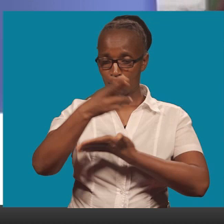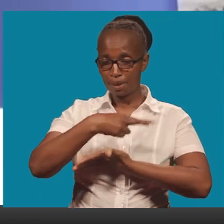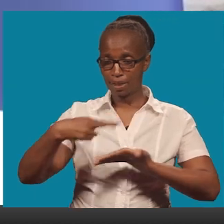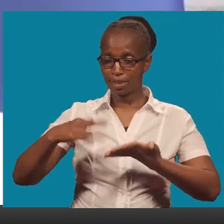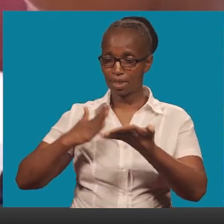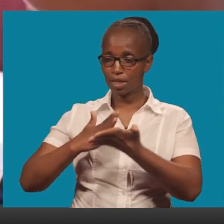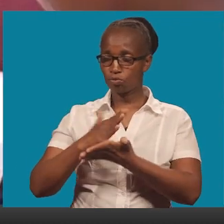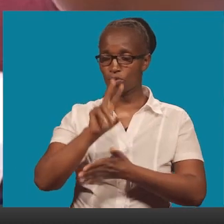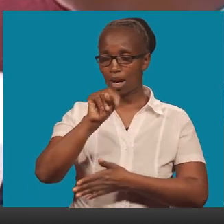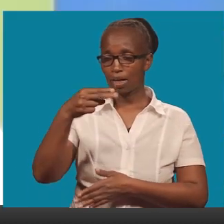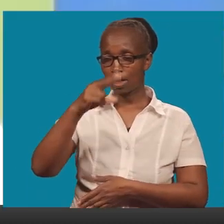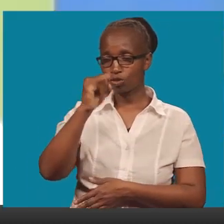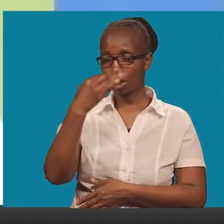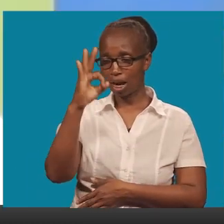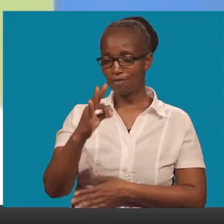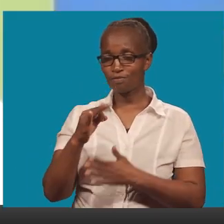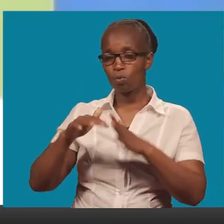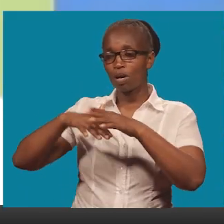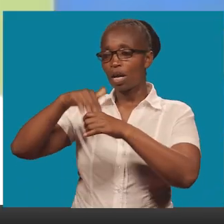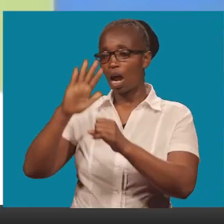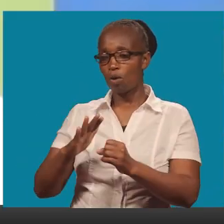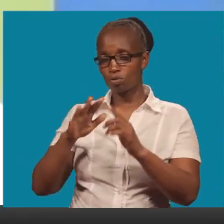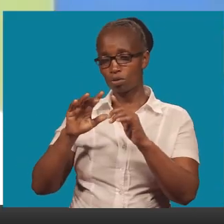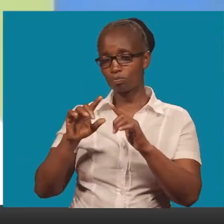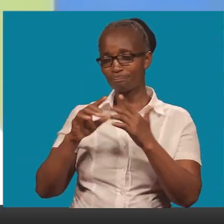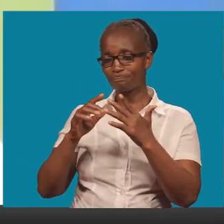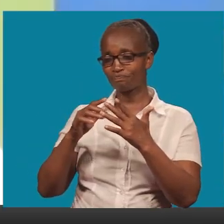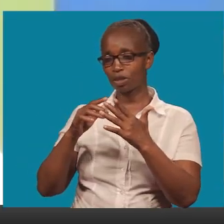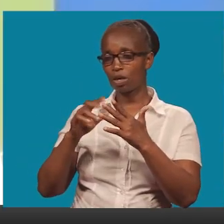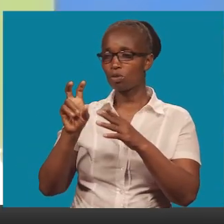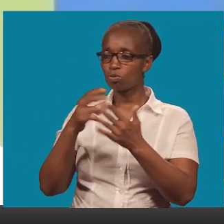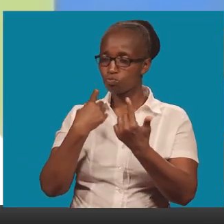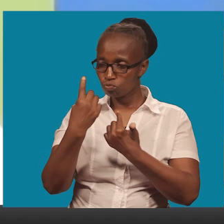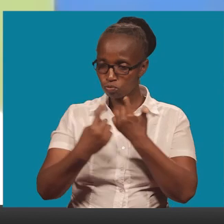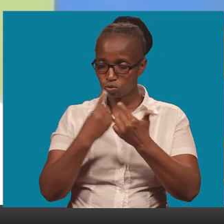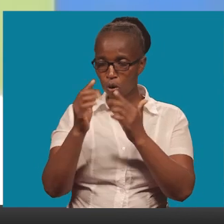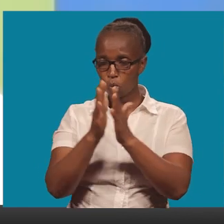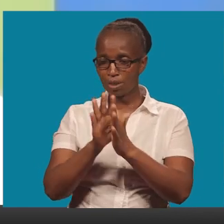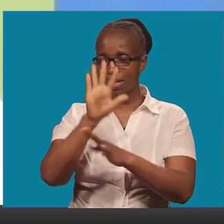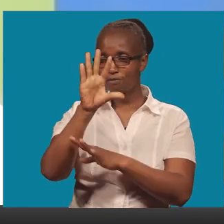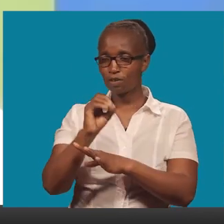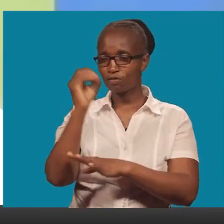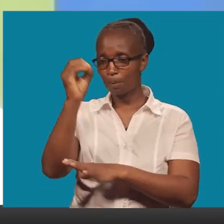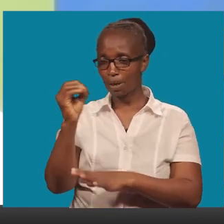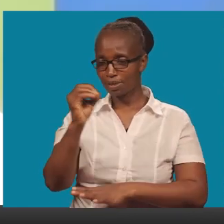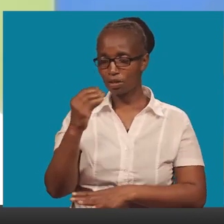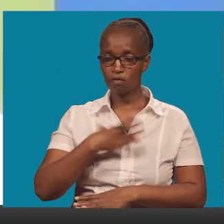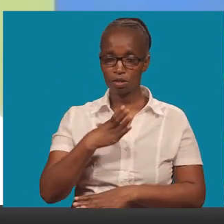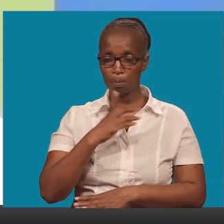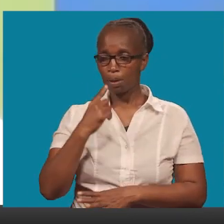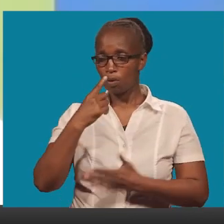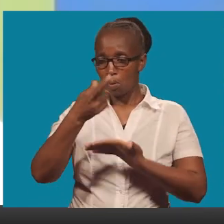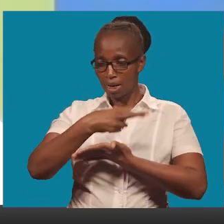wa NHIF. We are out to reach out to the 50% who are registered. We are also out to reach